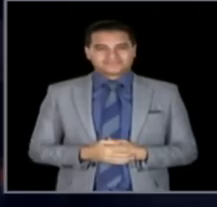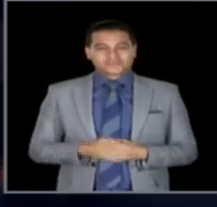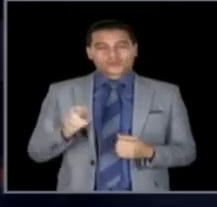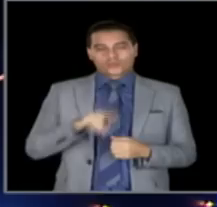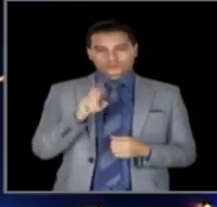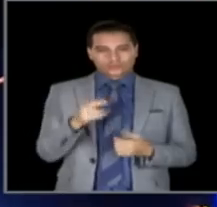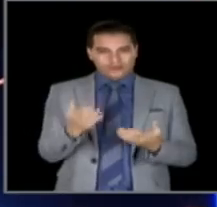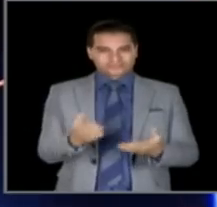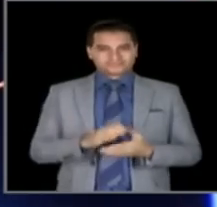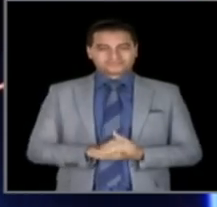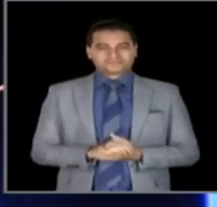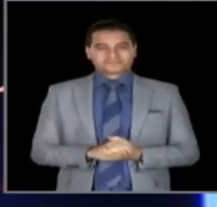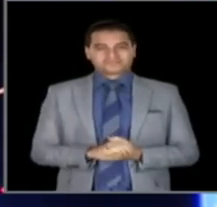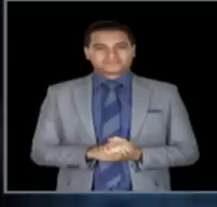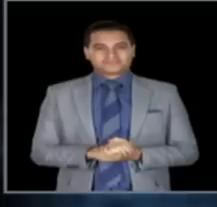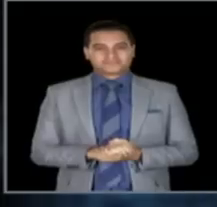والسؤال هو: